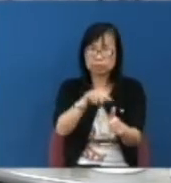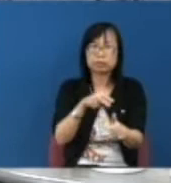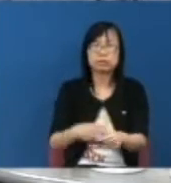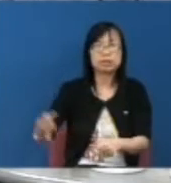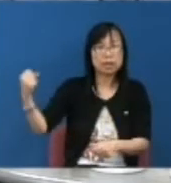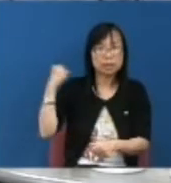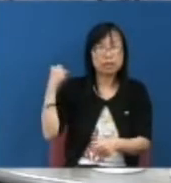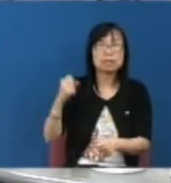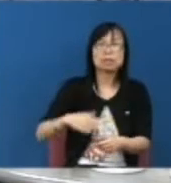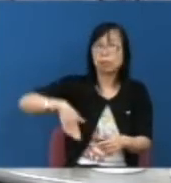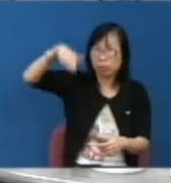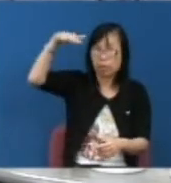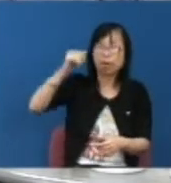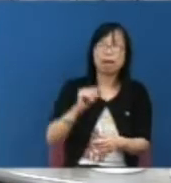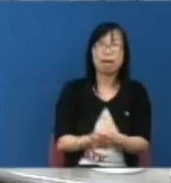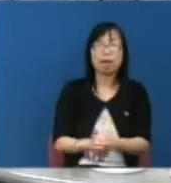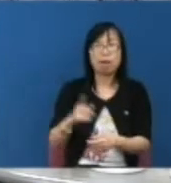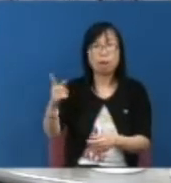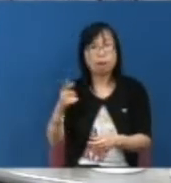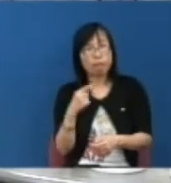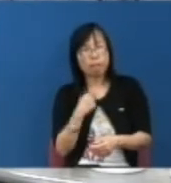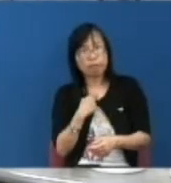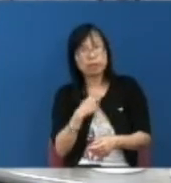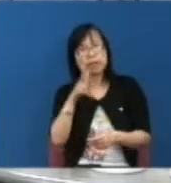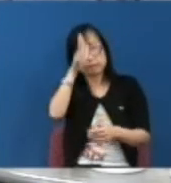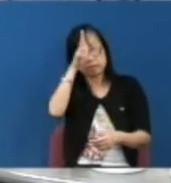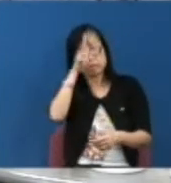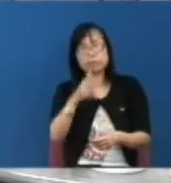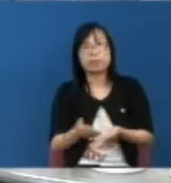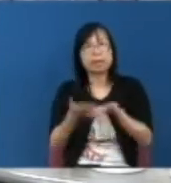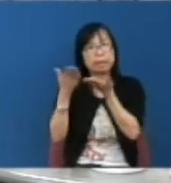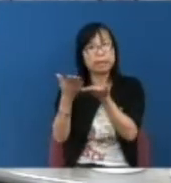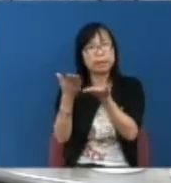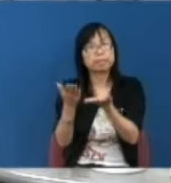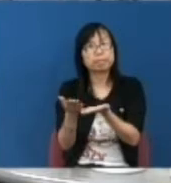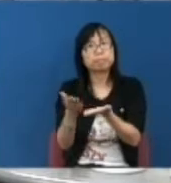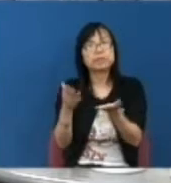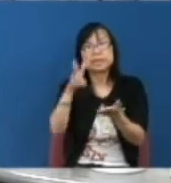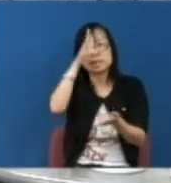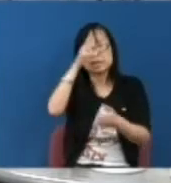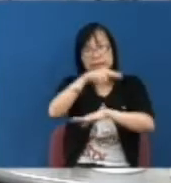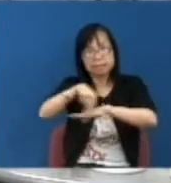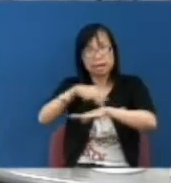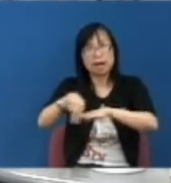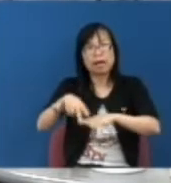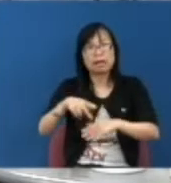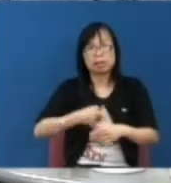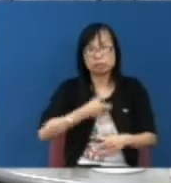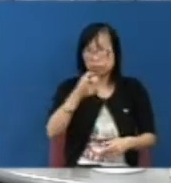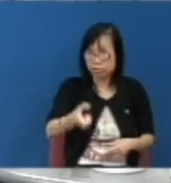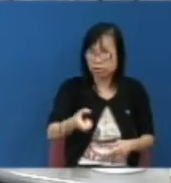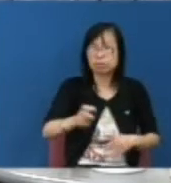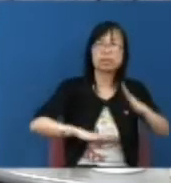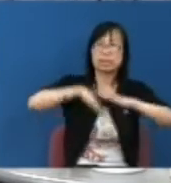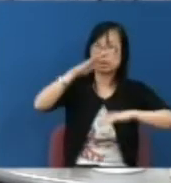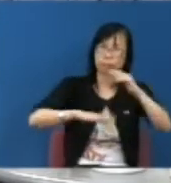嘅 category 咧嗰個界別嘅話咧，咁其實應該咧政府係應該俾大力嘅政策或者係財政上啊或者係技術上